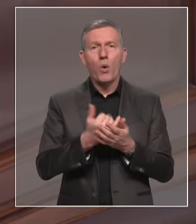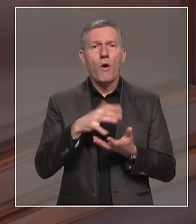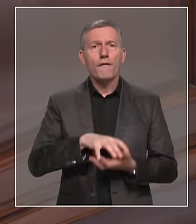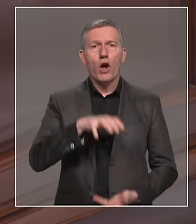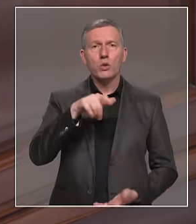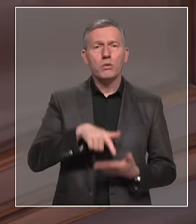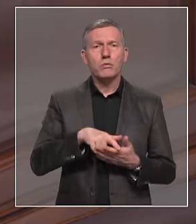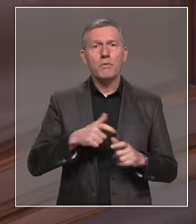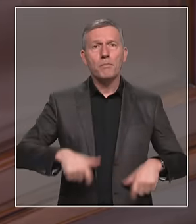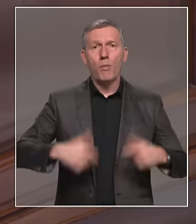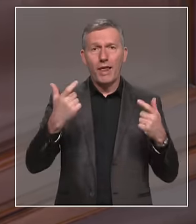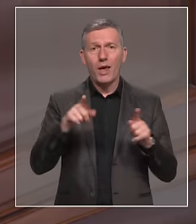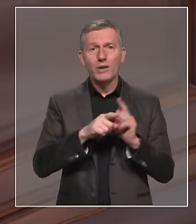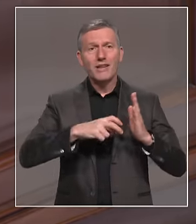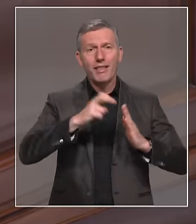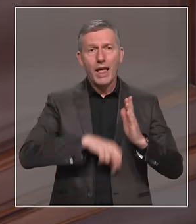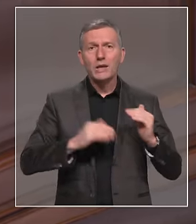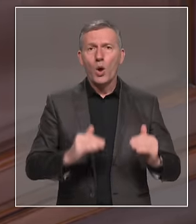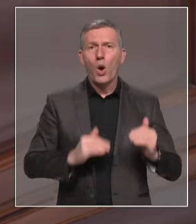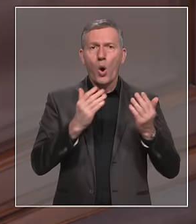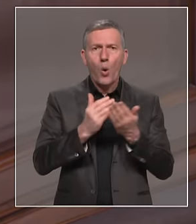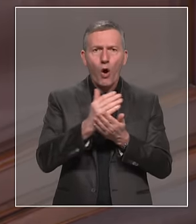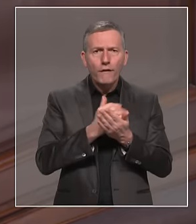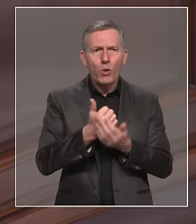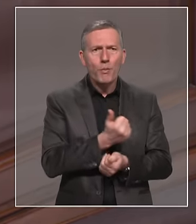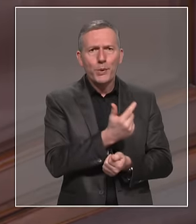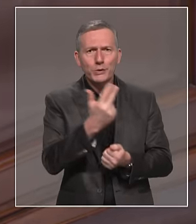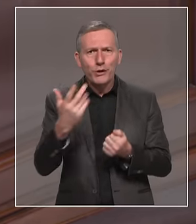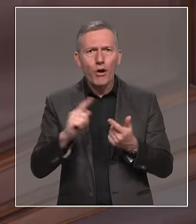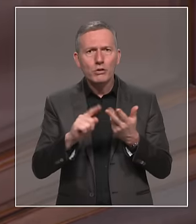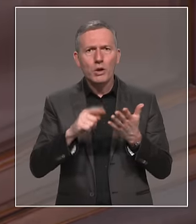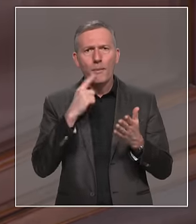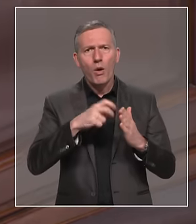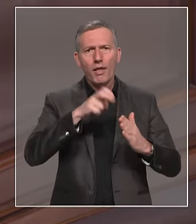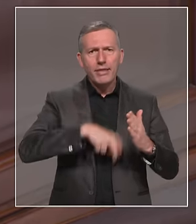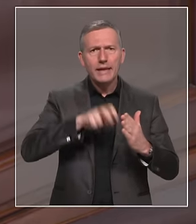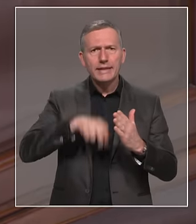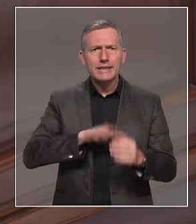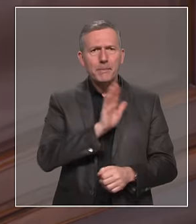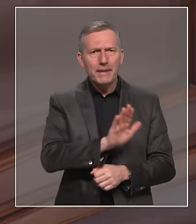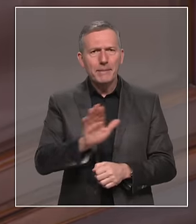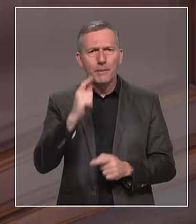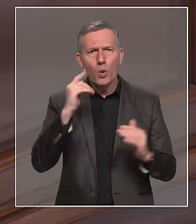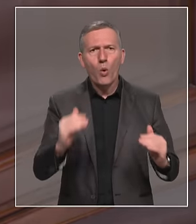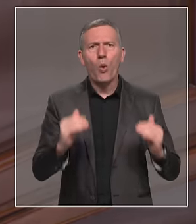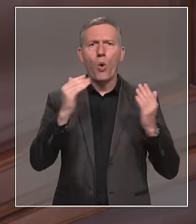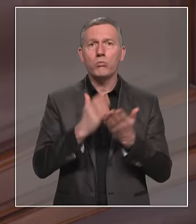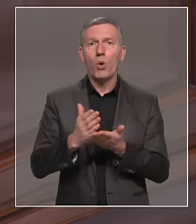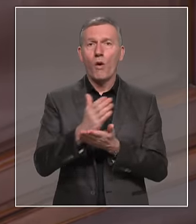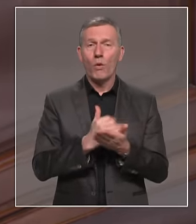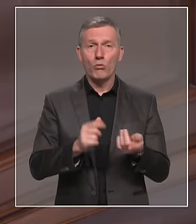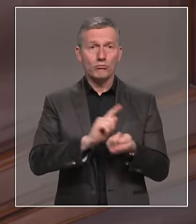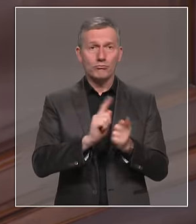France une taxe spéciale sur les hauts revenus et plusieurs mécanismes qui permettent de taxer spécifiquement les plus hauts revenus. À partir